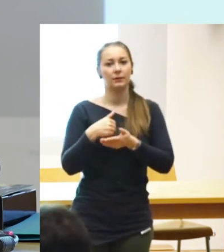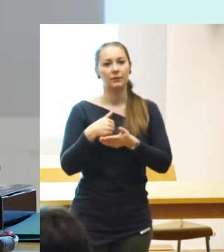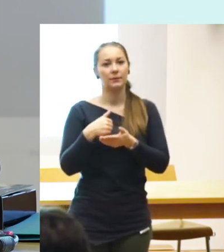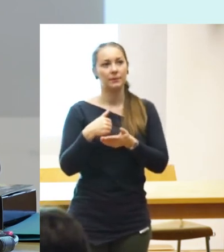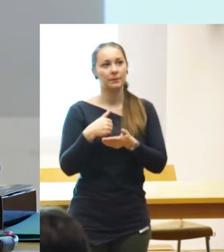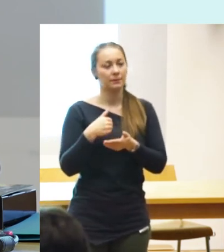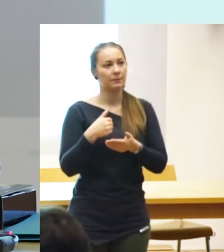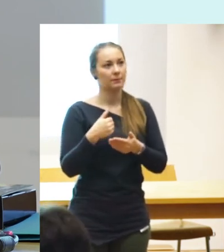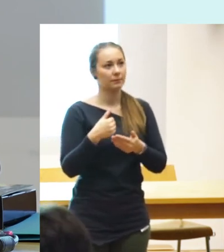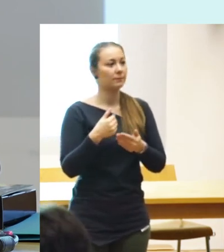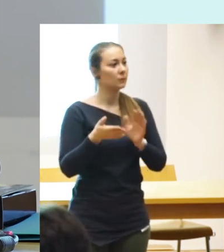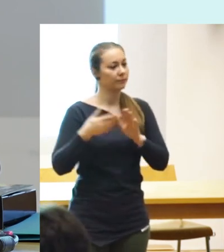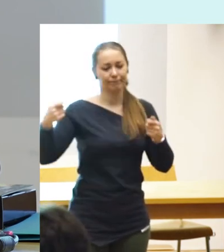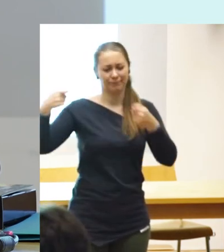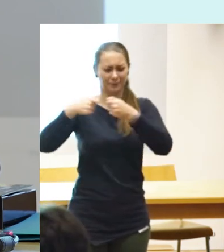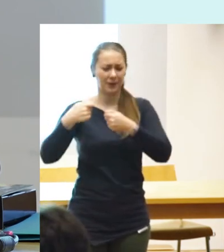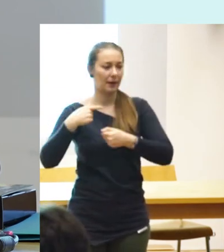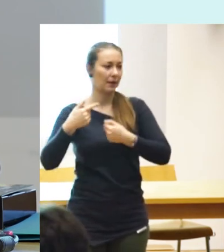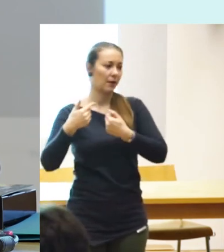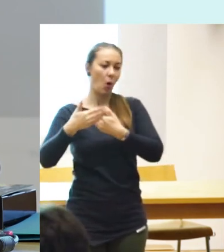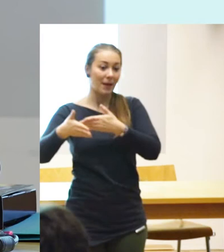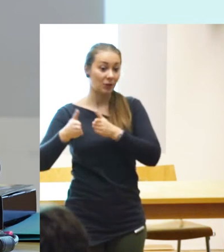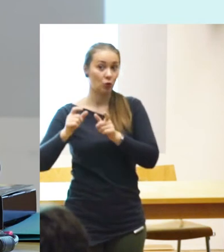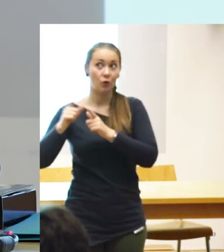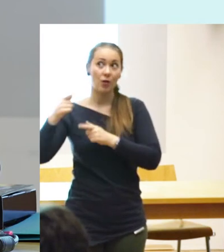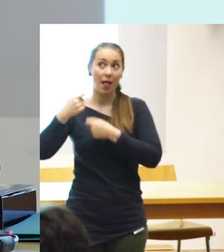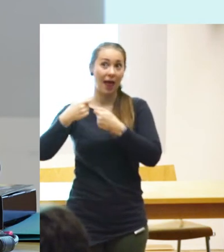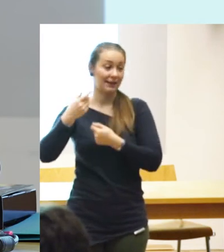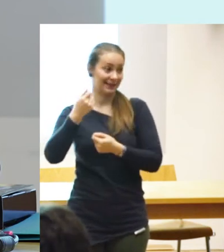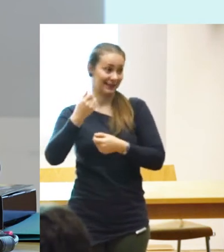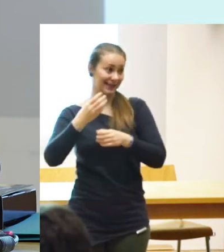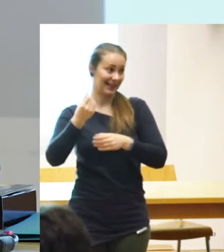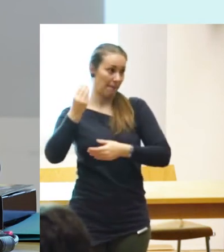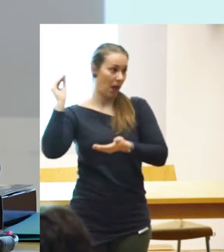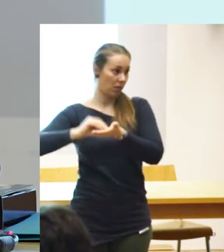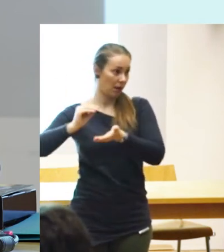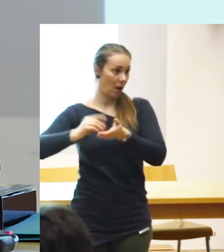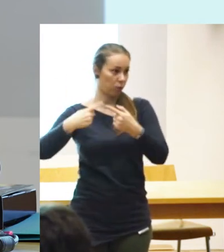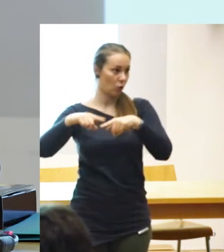poskytuje jak stipendia vlastně zahraničním autorům, tak